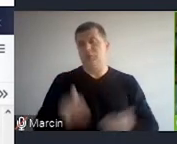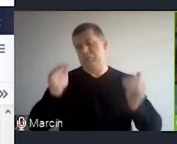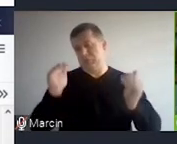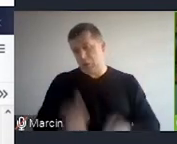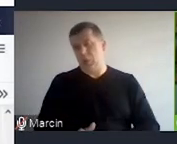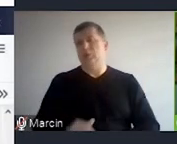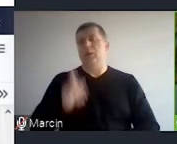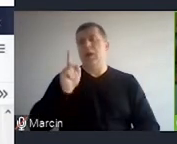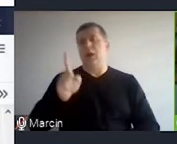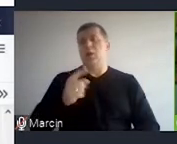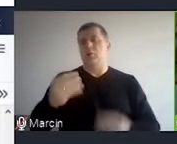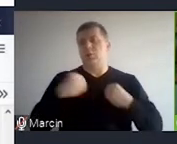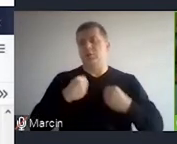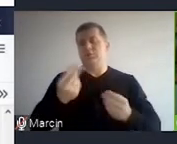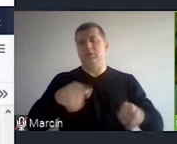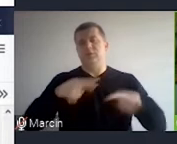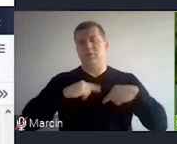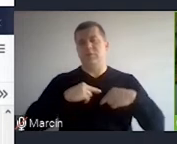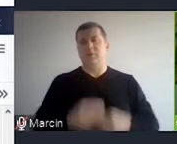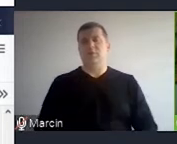oczywiście. Natomiast dostanie te pieniądze z powrotem.